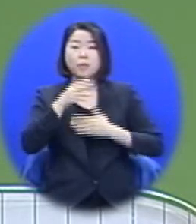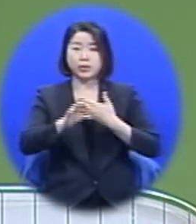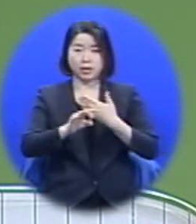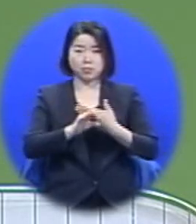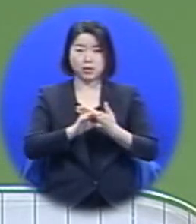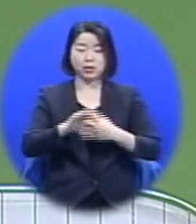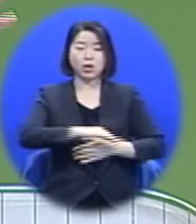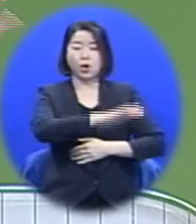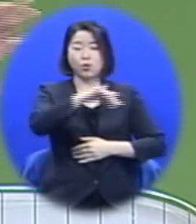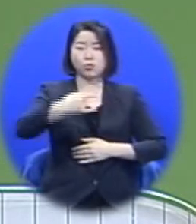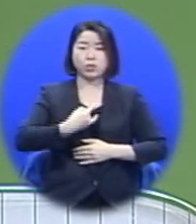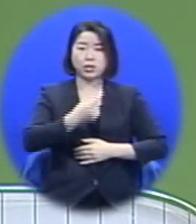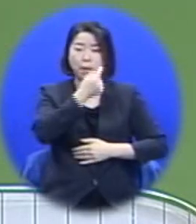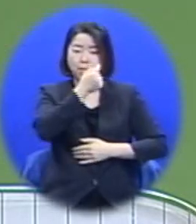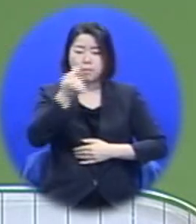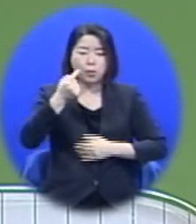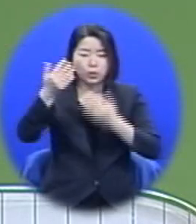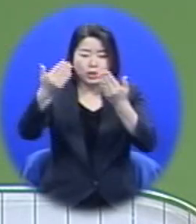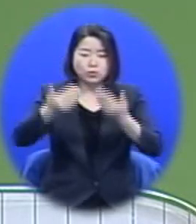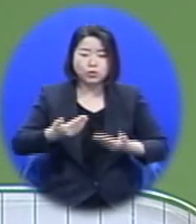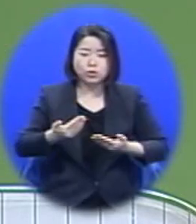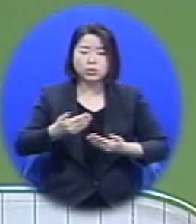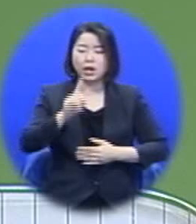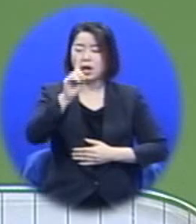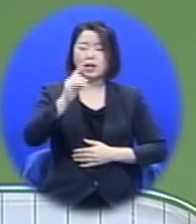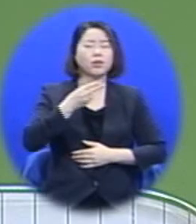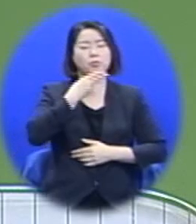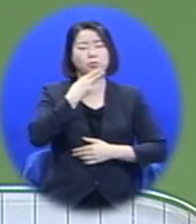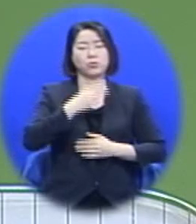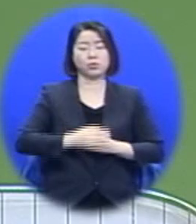우리에게 보장되는 게 아무것도 없습니다